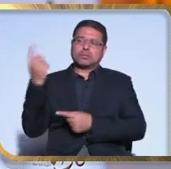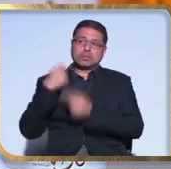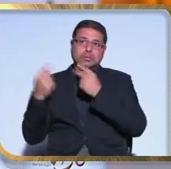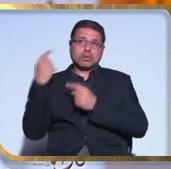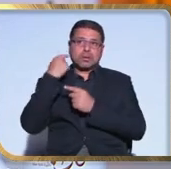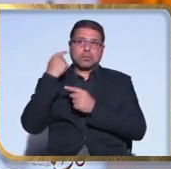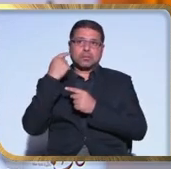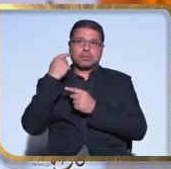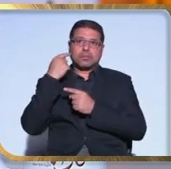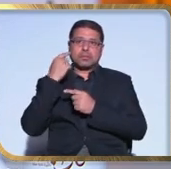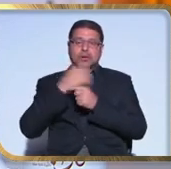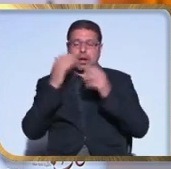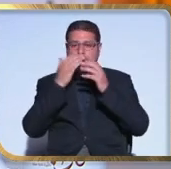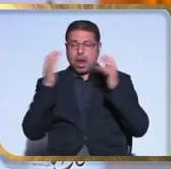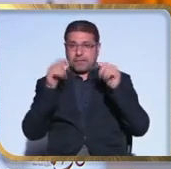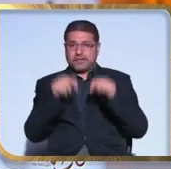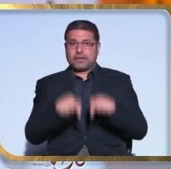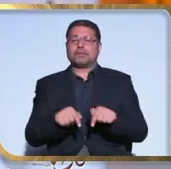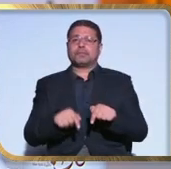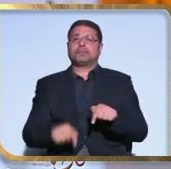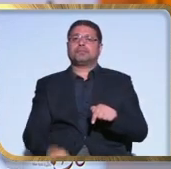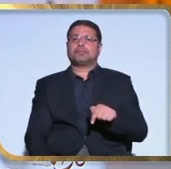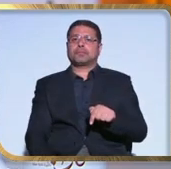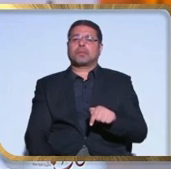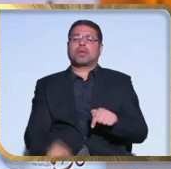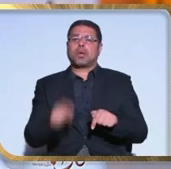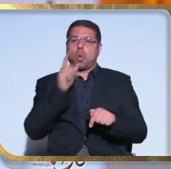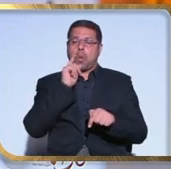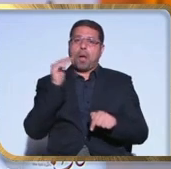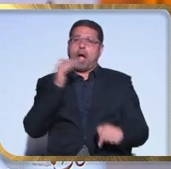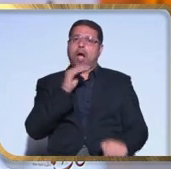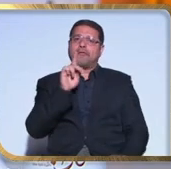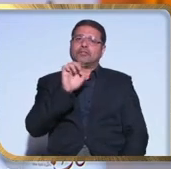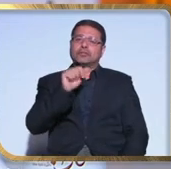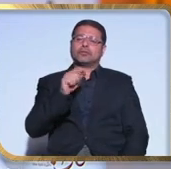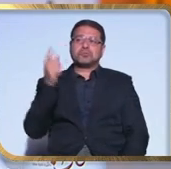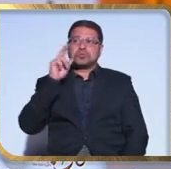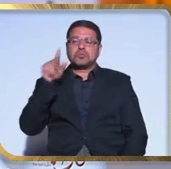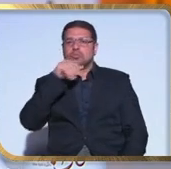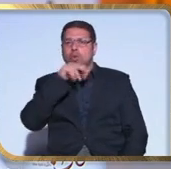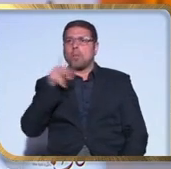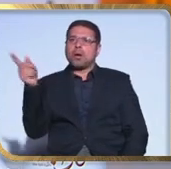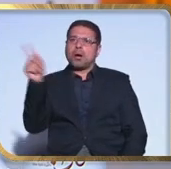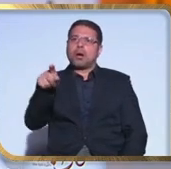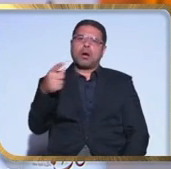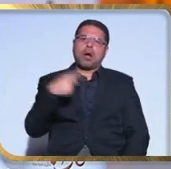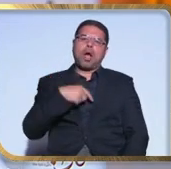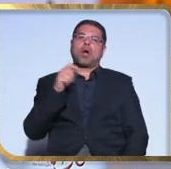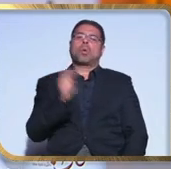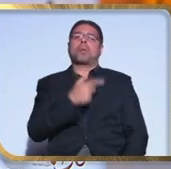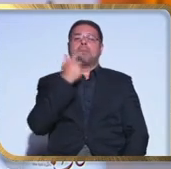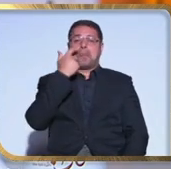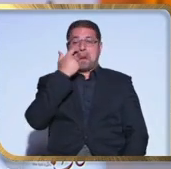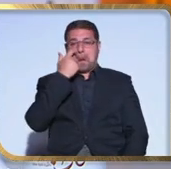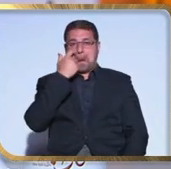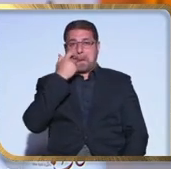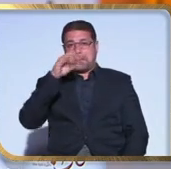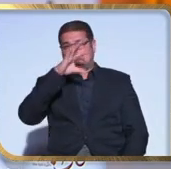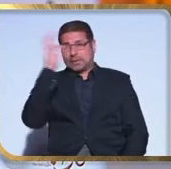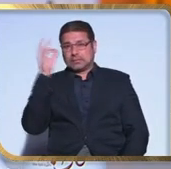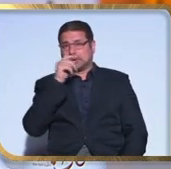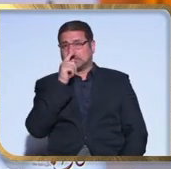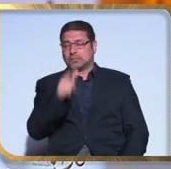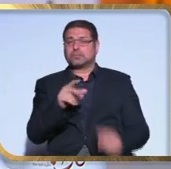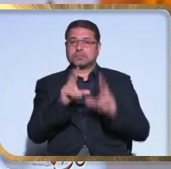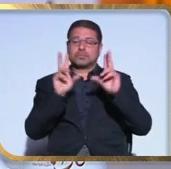نقلت العلم في فيها ستنا حفصه عن سيدنا رسول الله صلى الله عليه وسلم زي مثلا ما